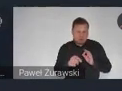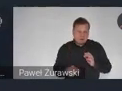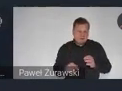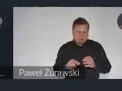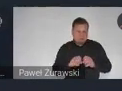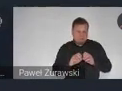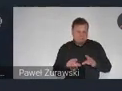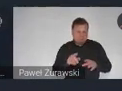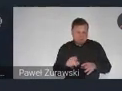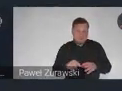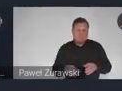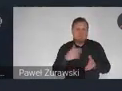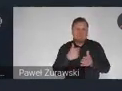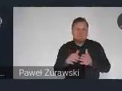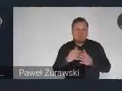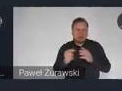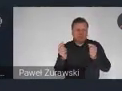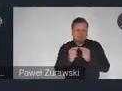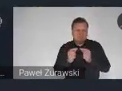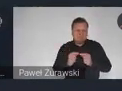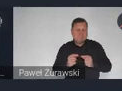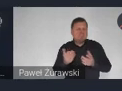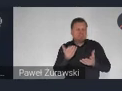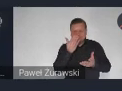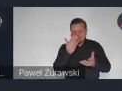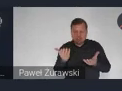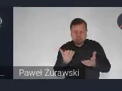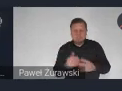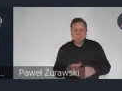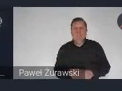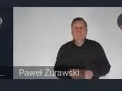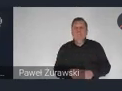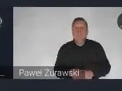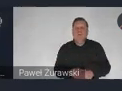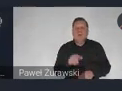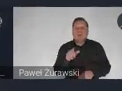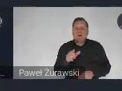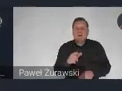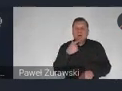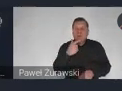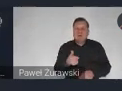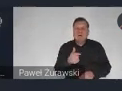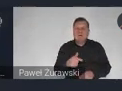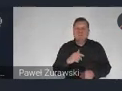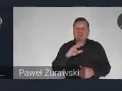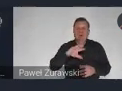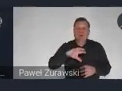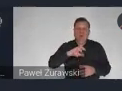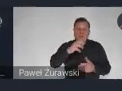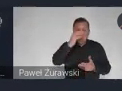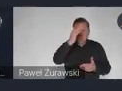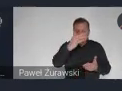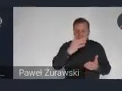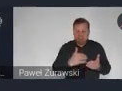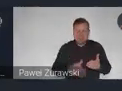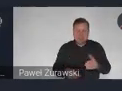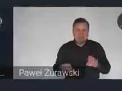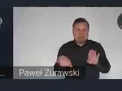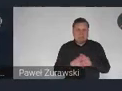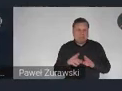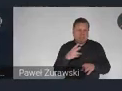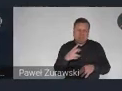jako wydatki kwalifikowane gdyż nie określa właśnie zamkniętego katalogu uznajemy że